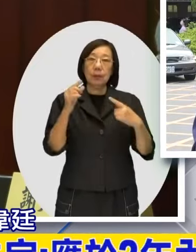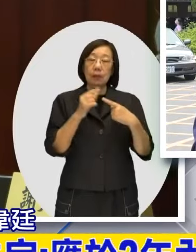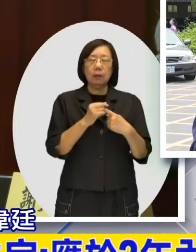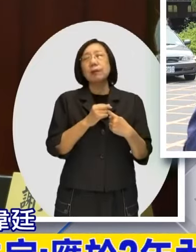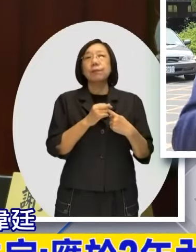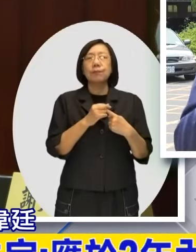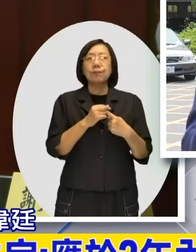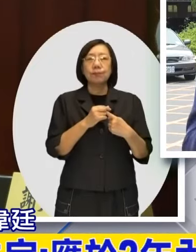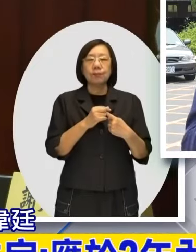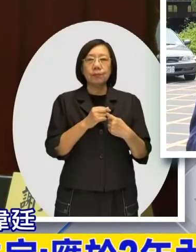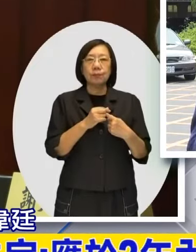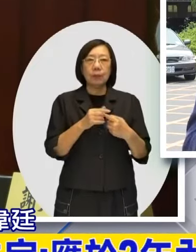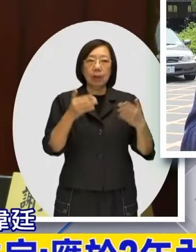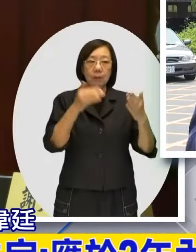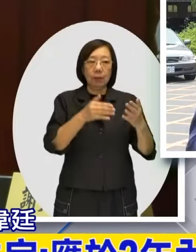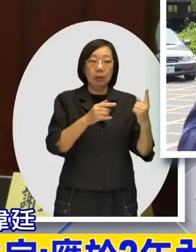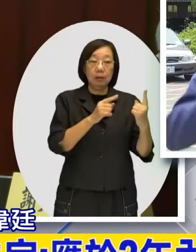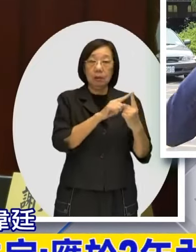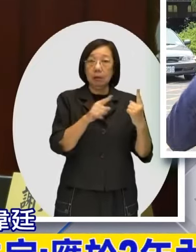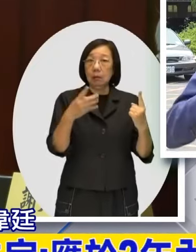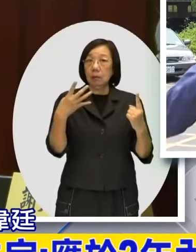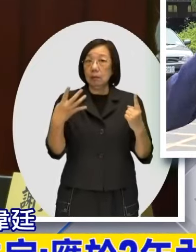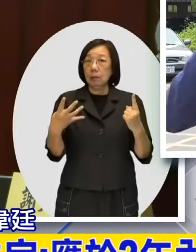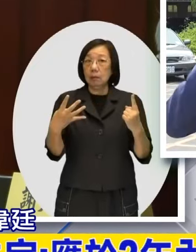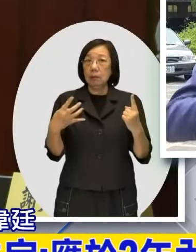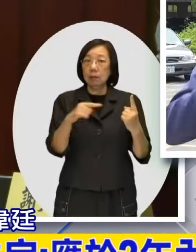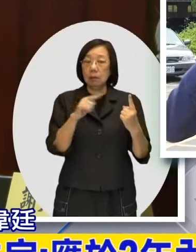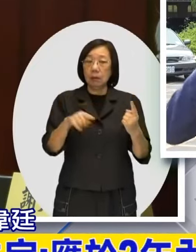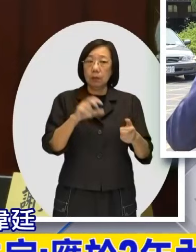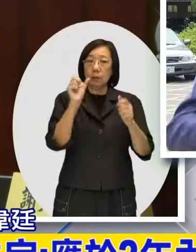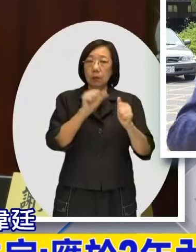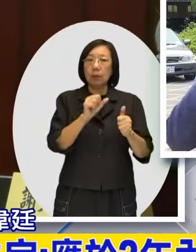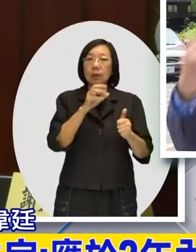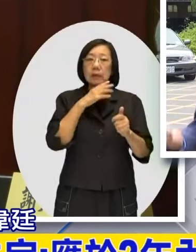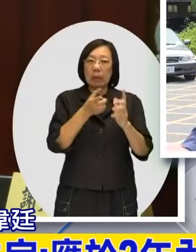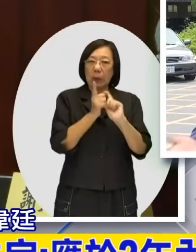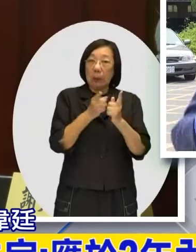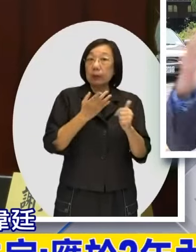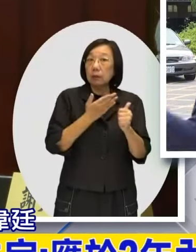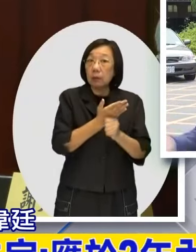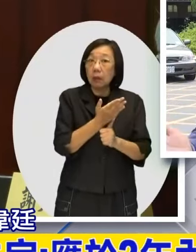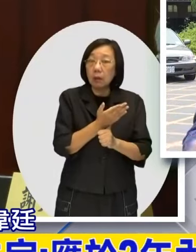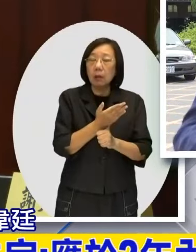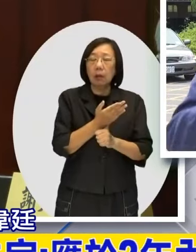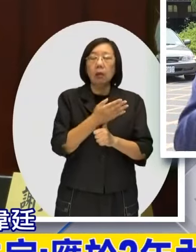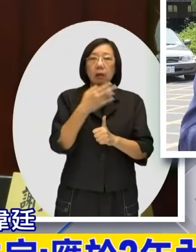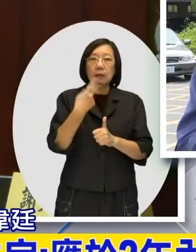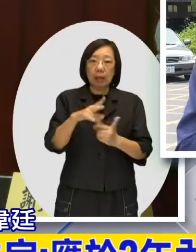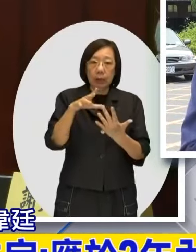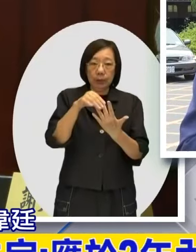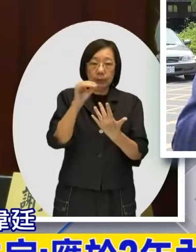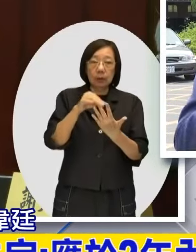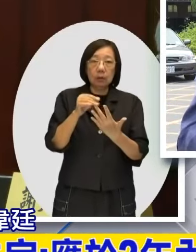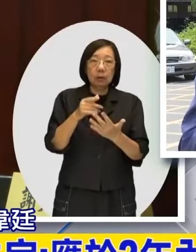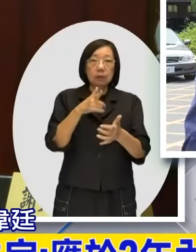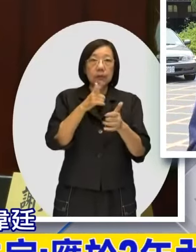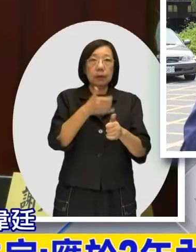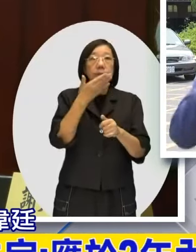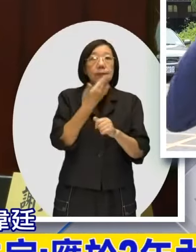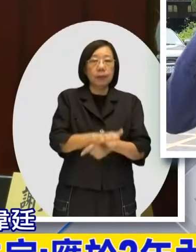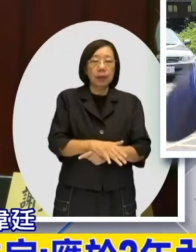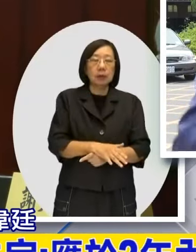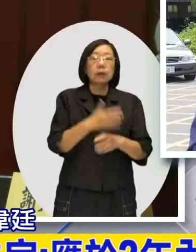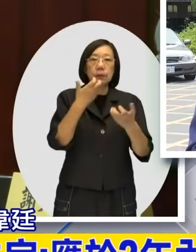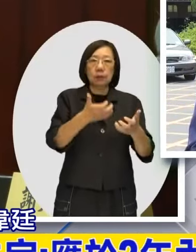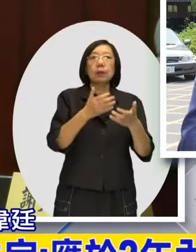可能是精神障碍，可是没有办法达到这个严重到法律上面豁免让他无罪的状况，应该就要判死，他还是有